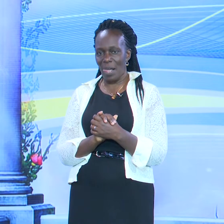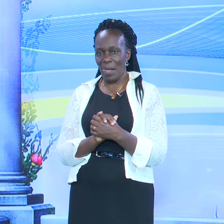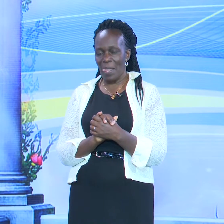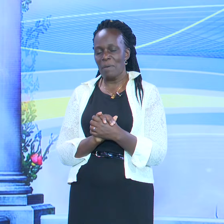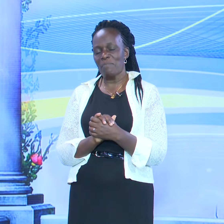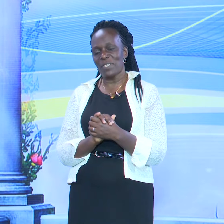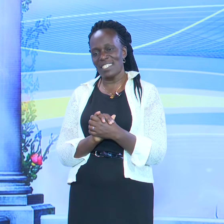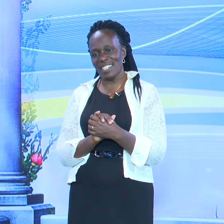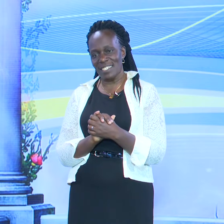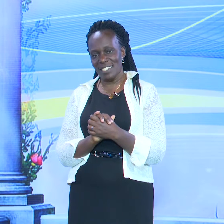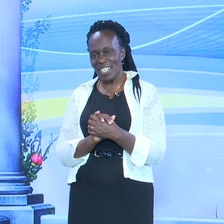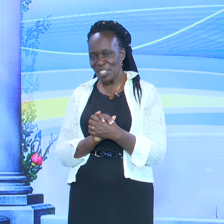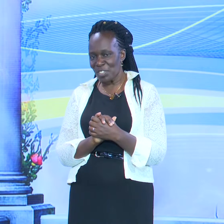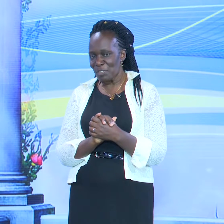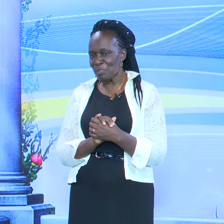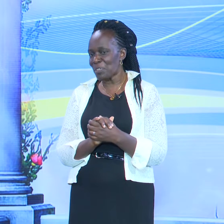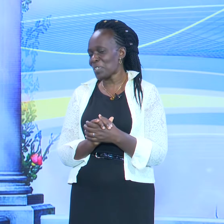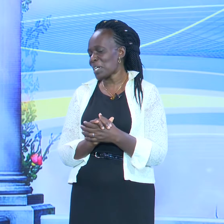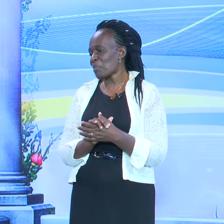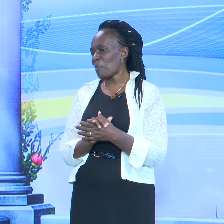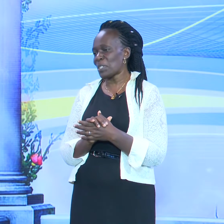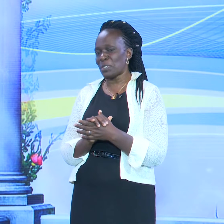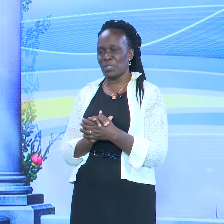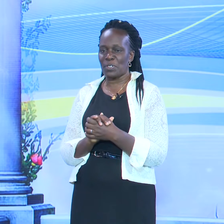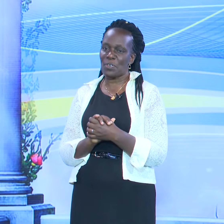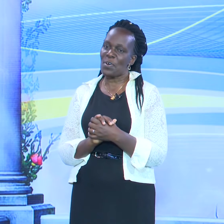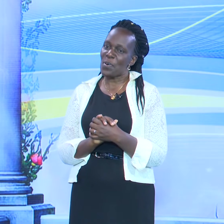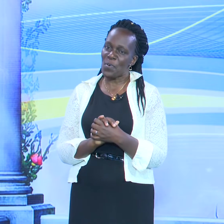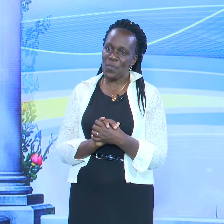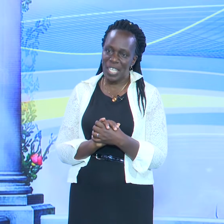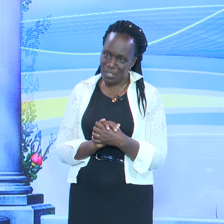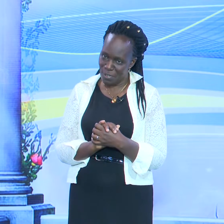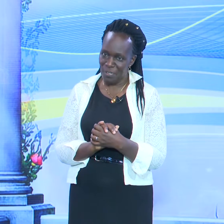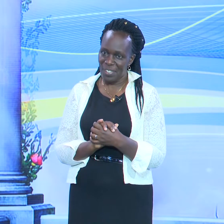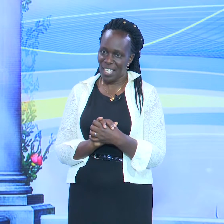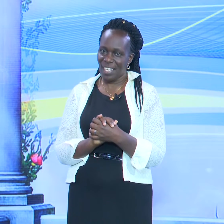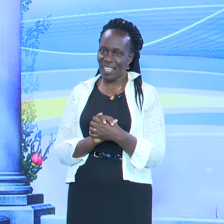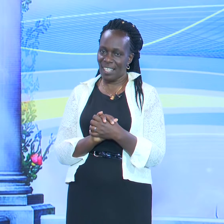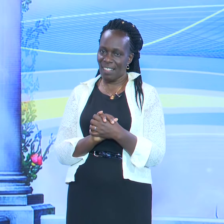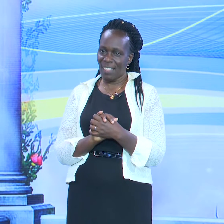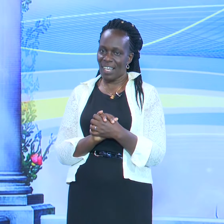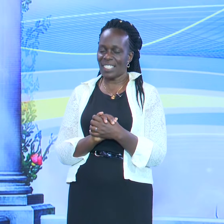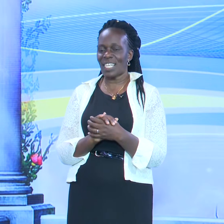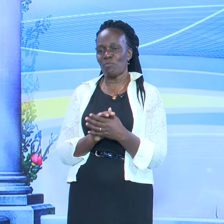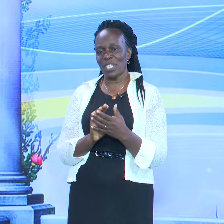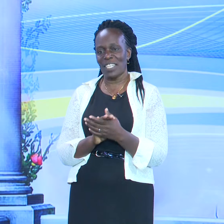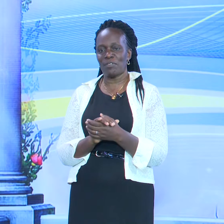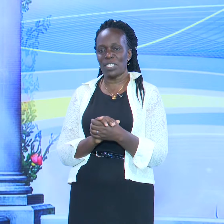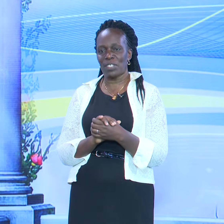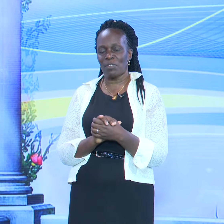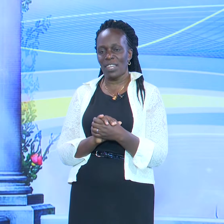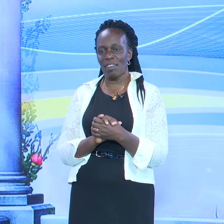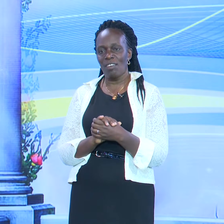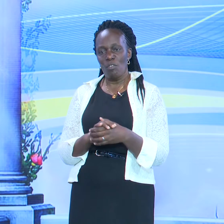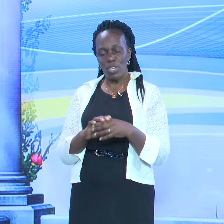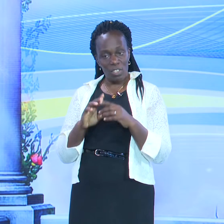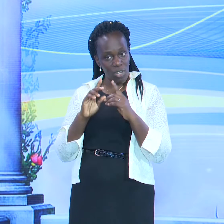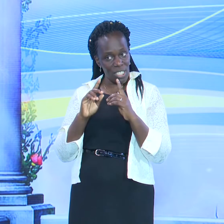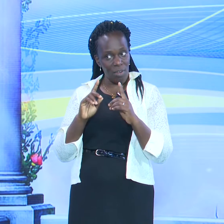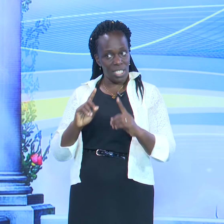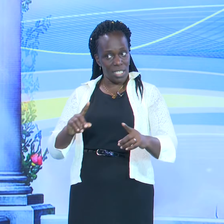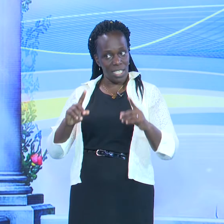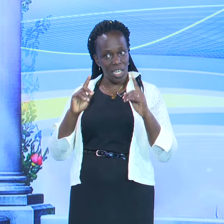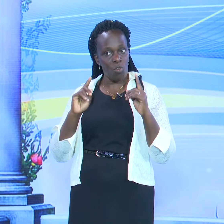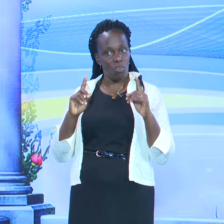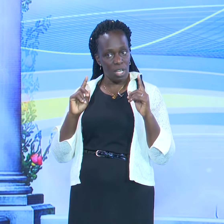kusikia presentation kutoka kwa watoto wetu. Eh? Katika ibada yetu ya siku ya leo. Mimi najua